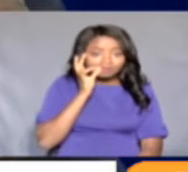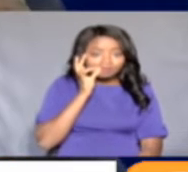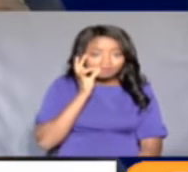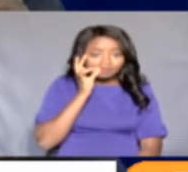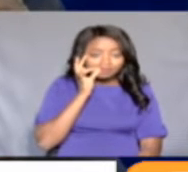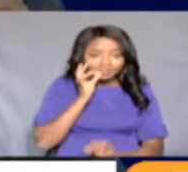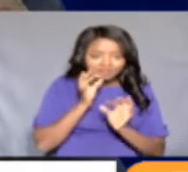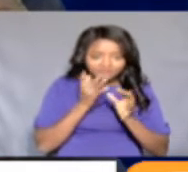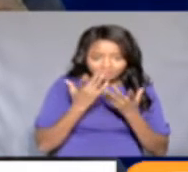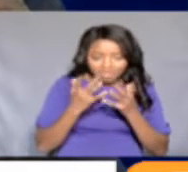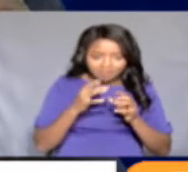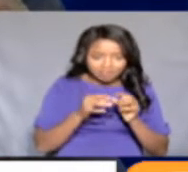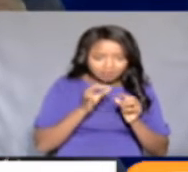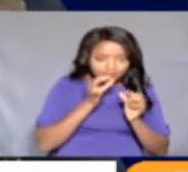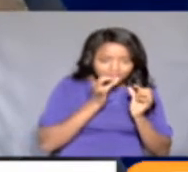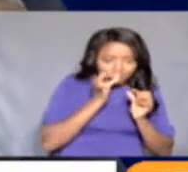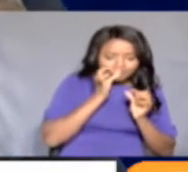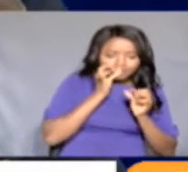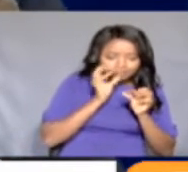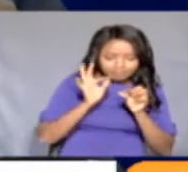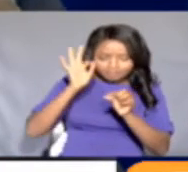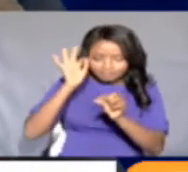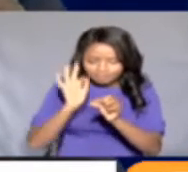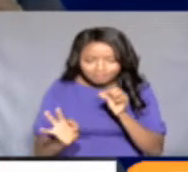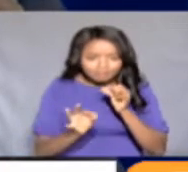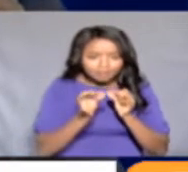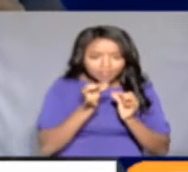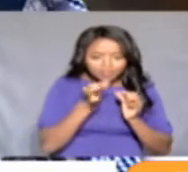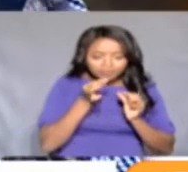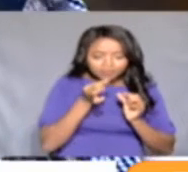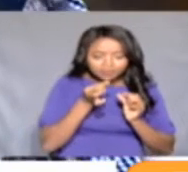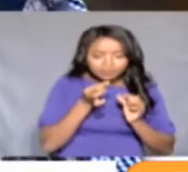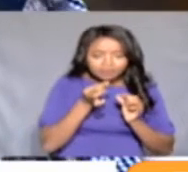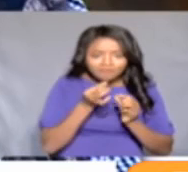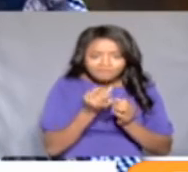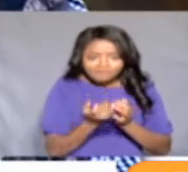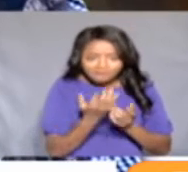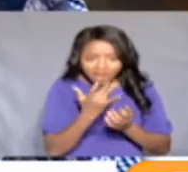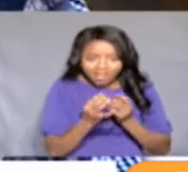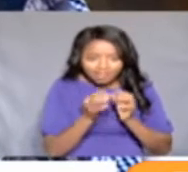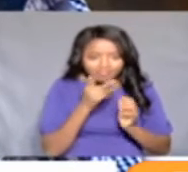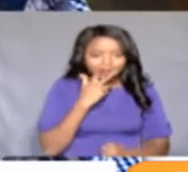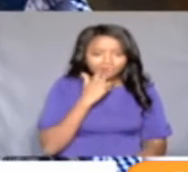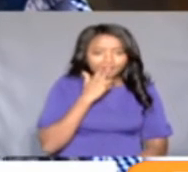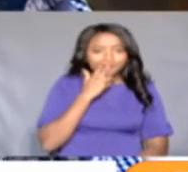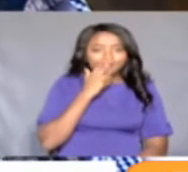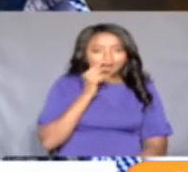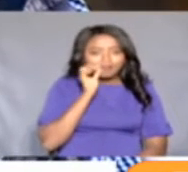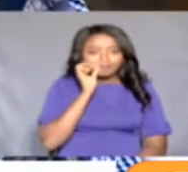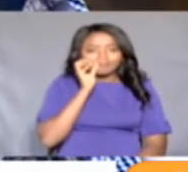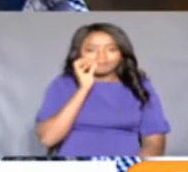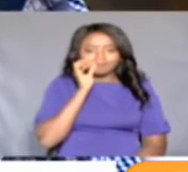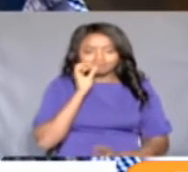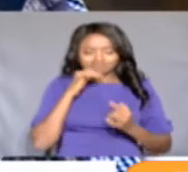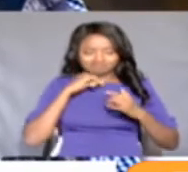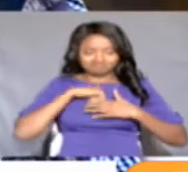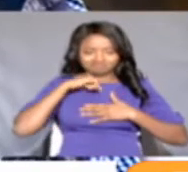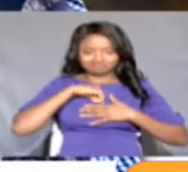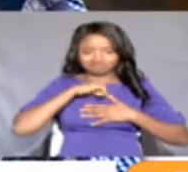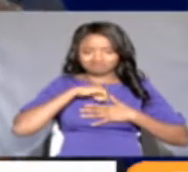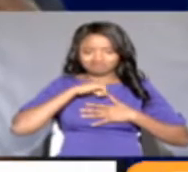inabadilika. Linakuwa mbaya sasa kwa maisha yako. Lakini kama mimi